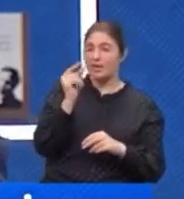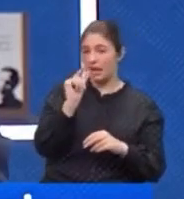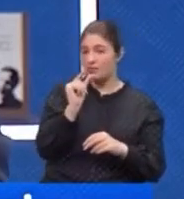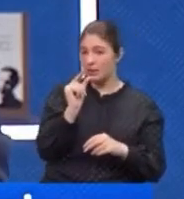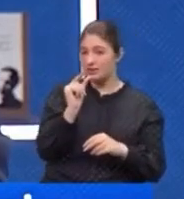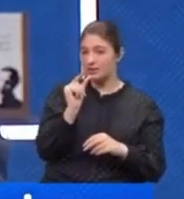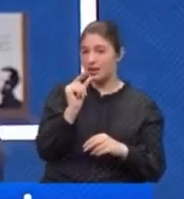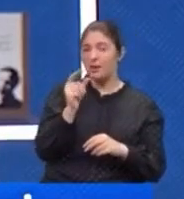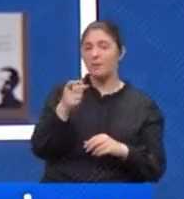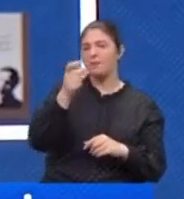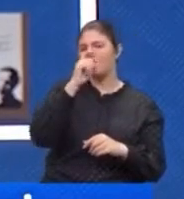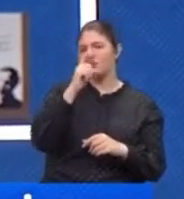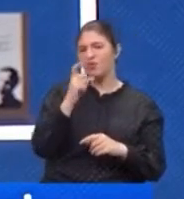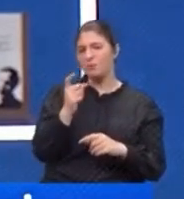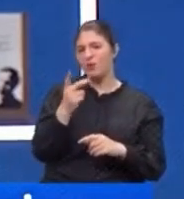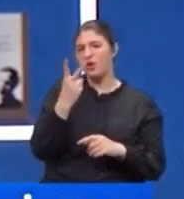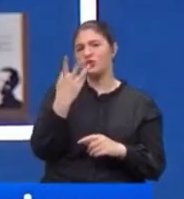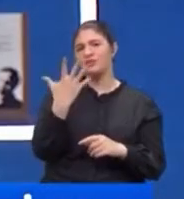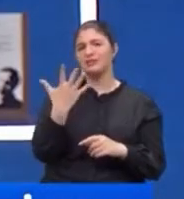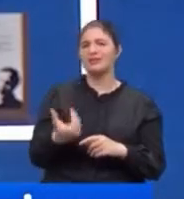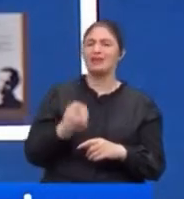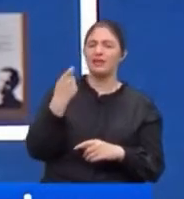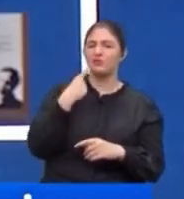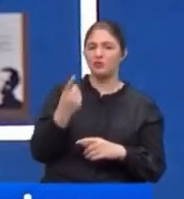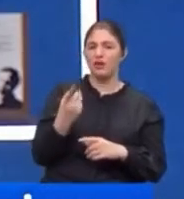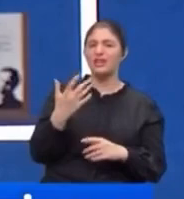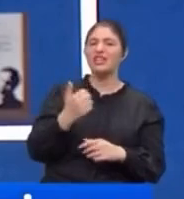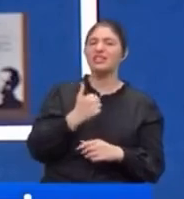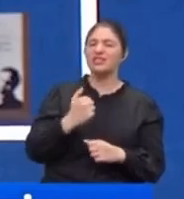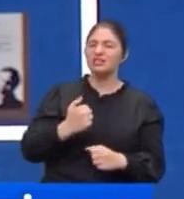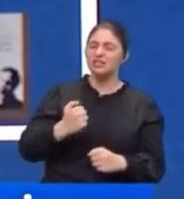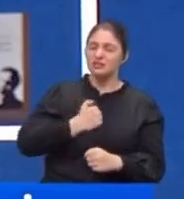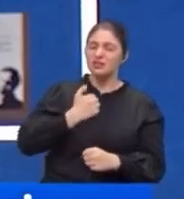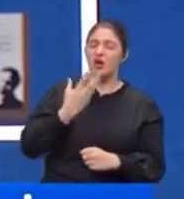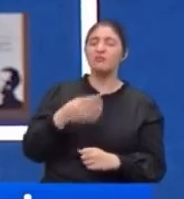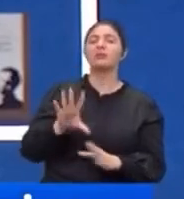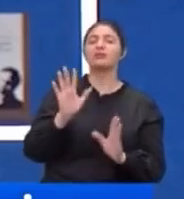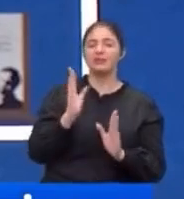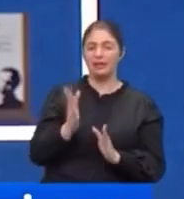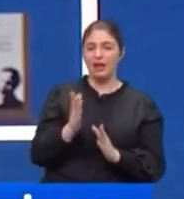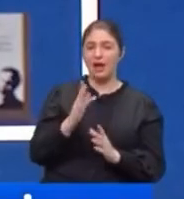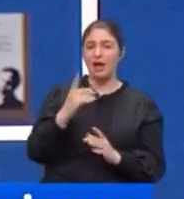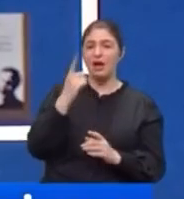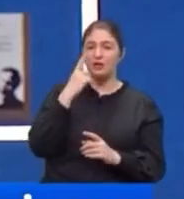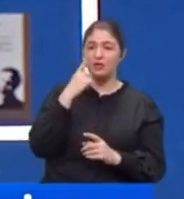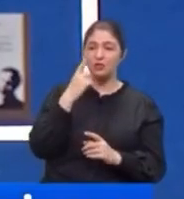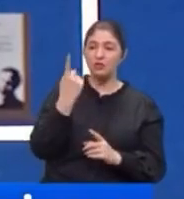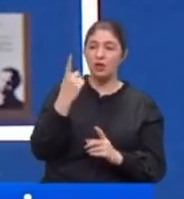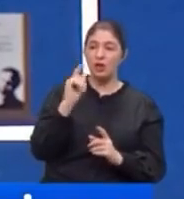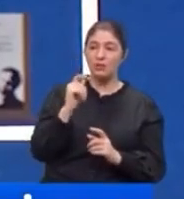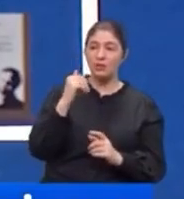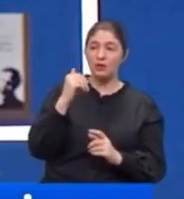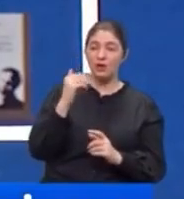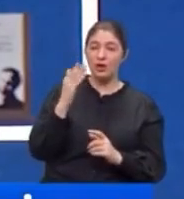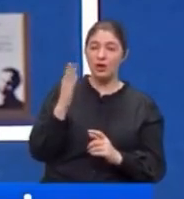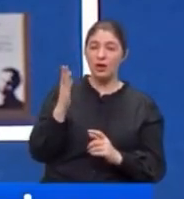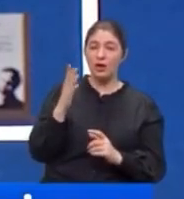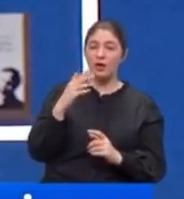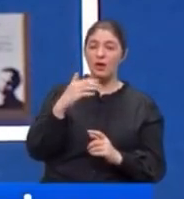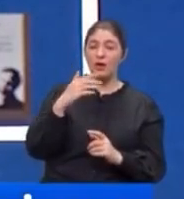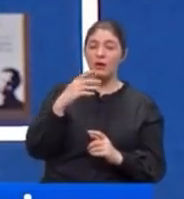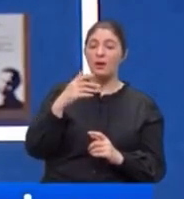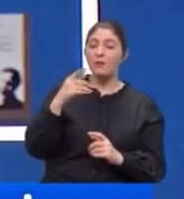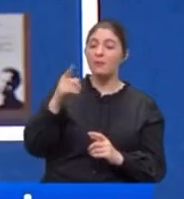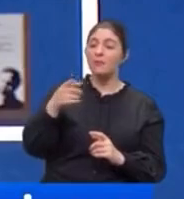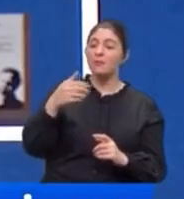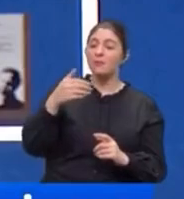kelimesine "paşam 3-5 saat diyorlar. Hani canı sıkılmasın diye. Atatürk şöyle yapıyor. "Beyler" diyor,